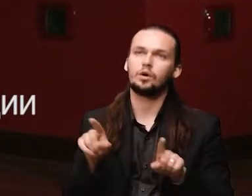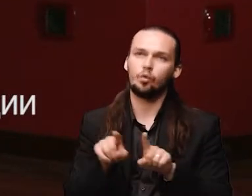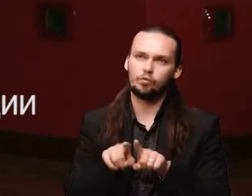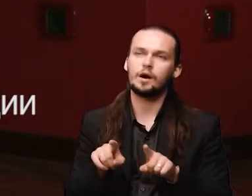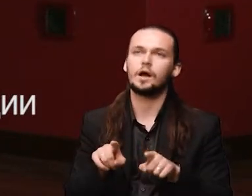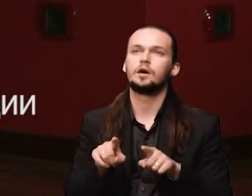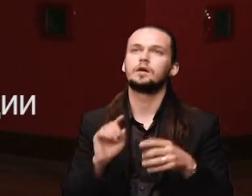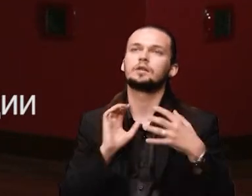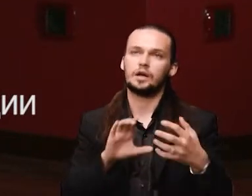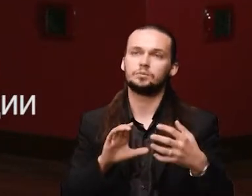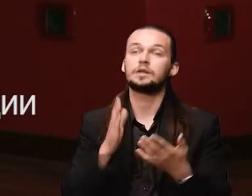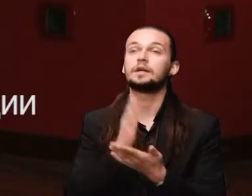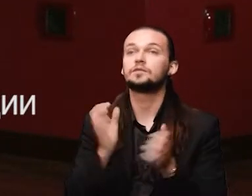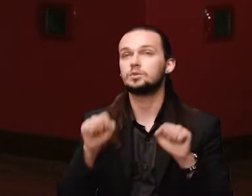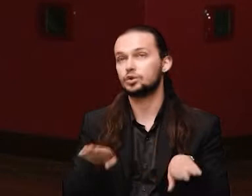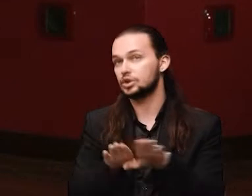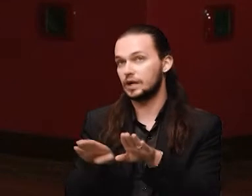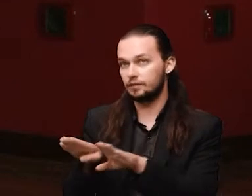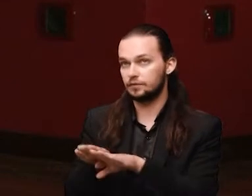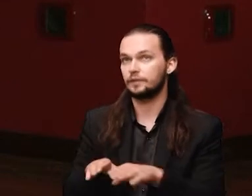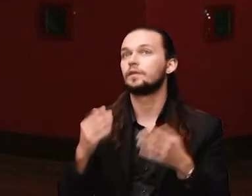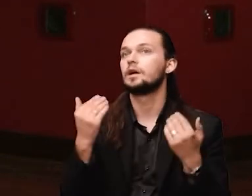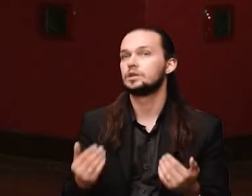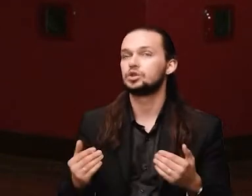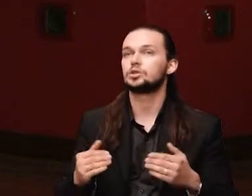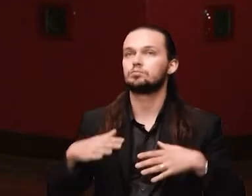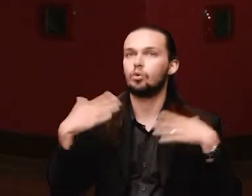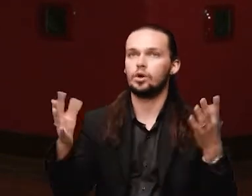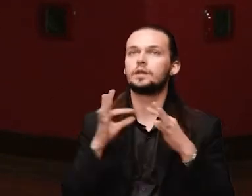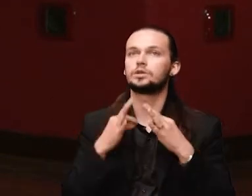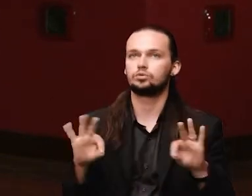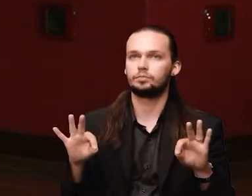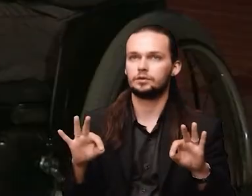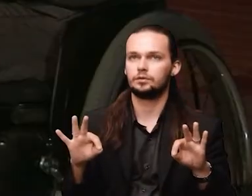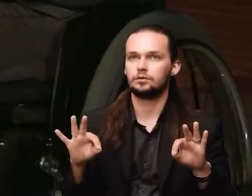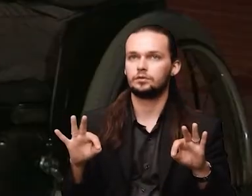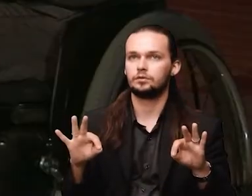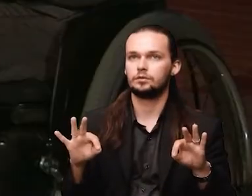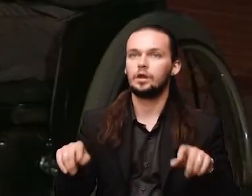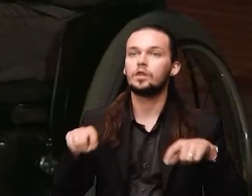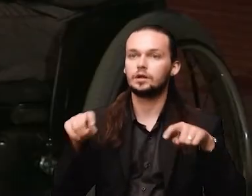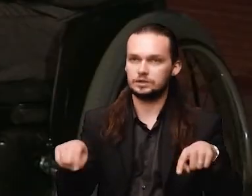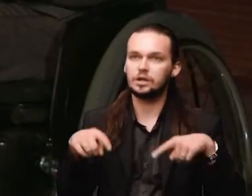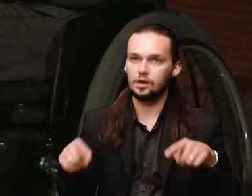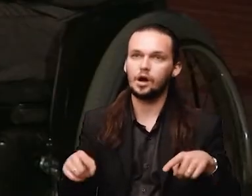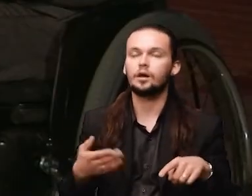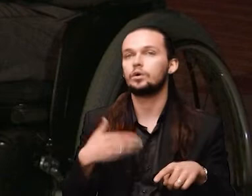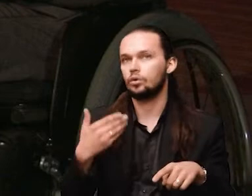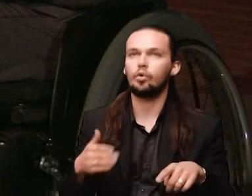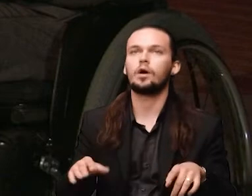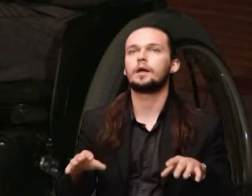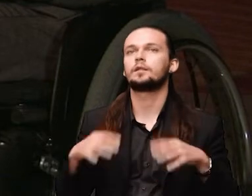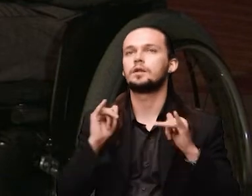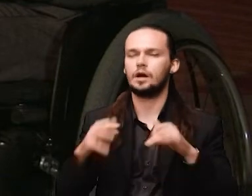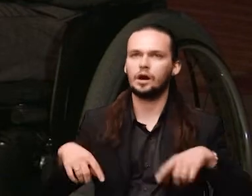есть возможность сравнивать тот транспорт и этот транспорт. Сейчас, конечно, транспорт более доступный, даже на коля... а на костылях это вообще